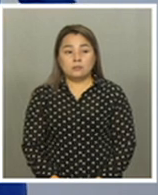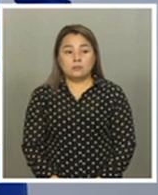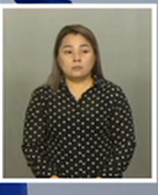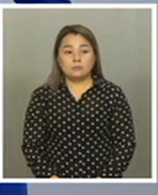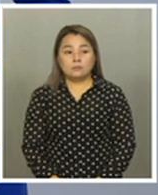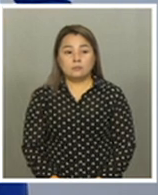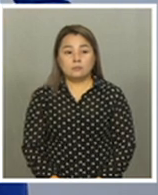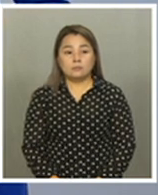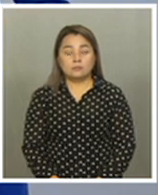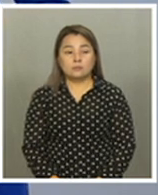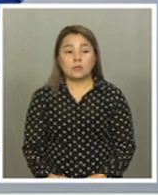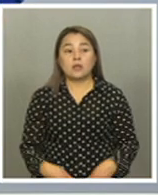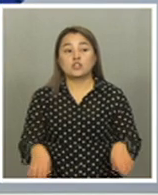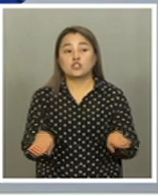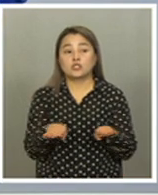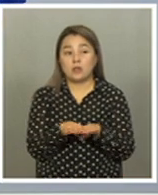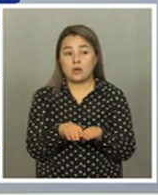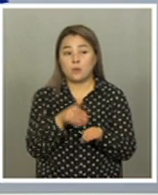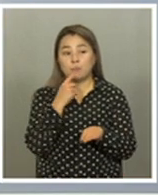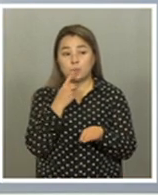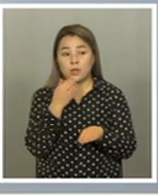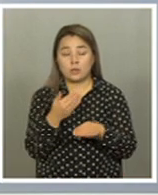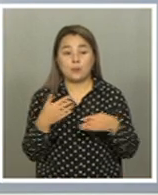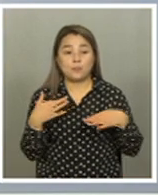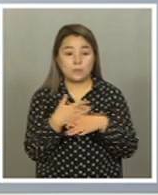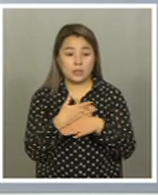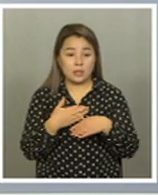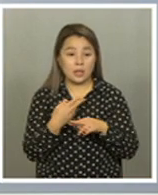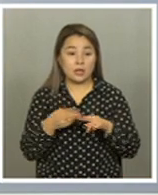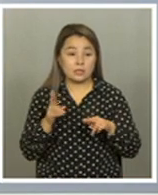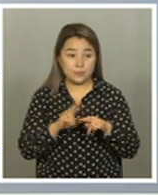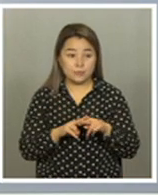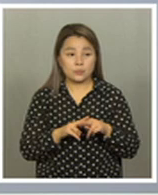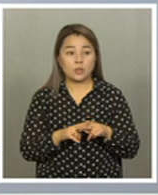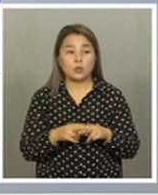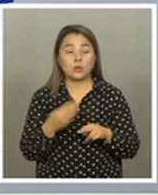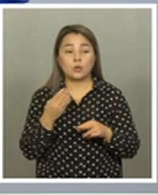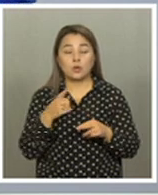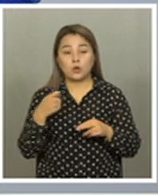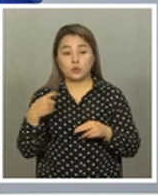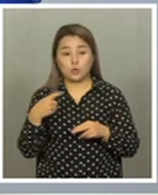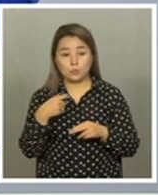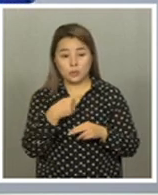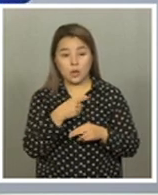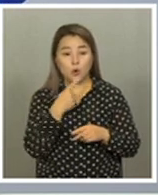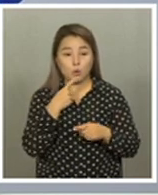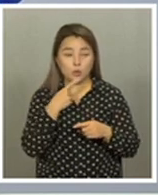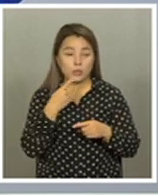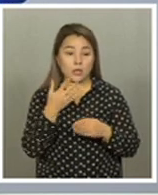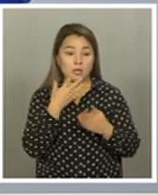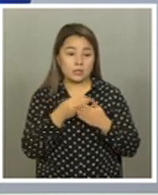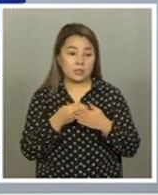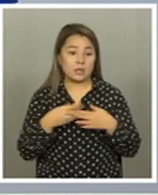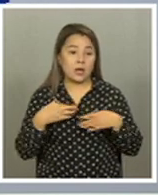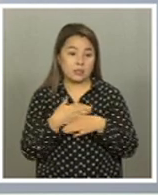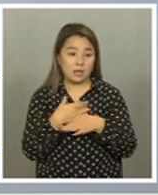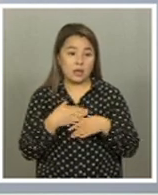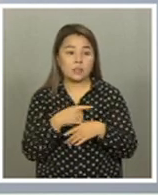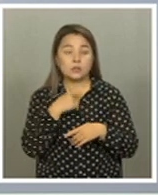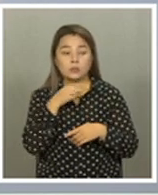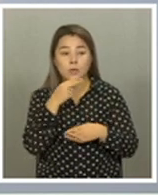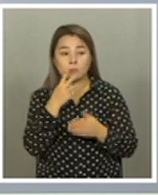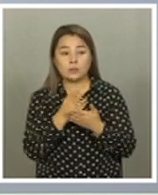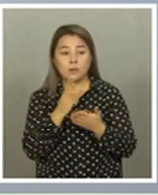тоқталайық. Тұйық қан айналым жүйесі. Бұл жерде балалар шұбалшаңның қан тарату жүйесін қарастырып көрейік.